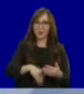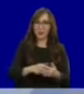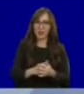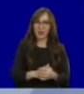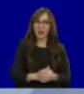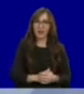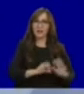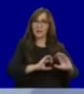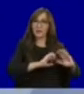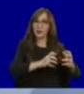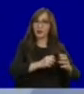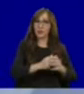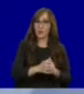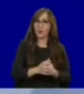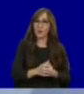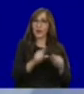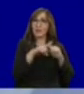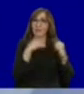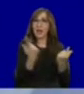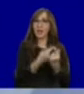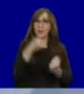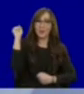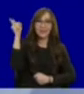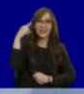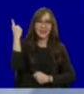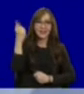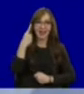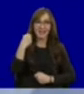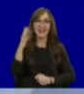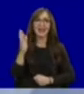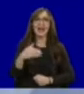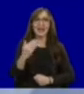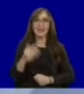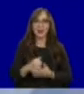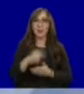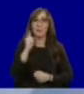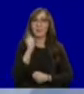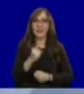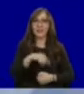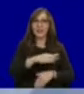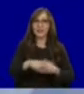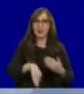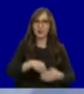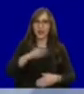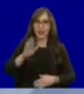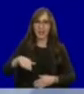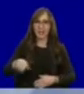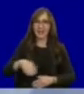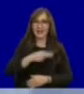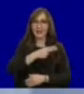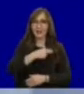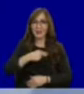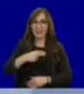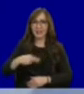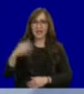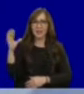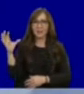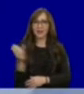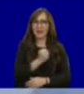pemerintahan dan juga instansi pendidikan, mari bersama-sama memastikan setiap anak Indonesia mendapatkan